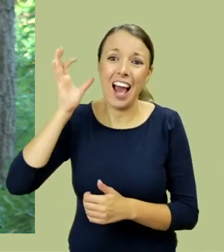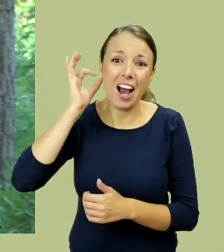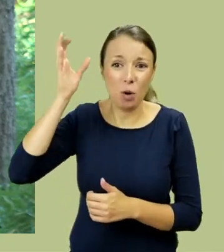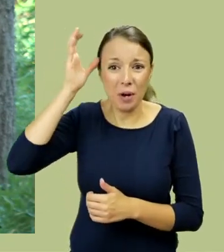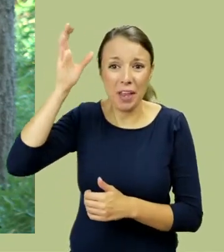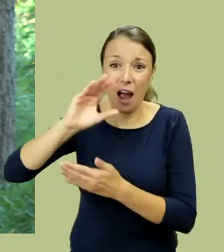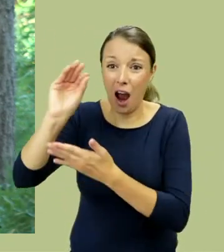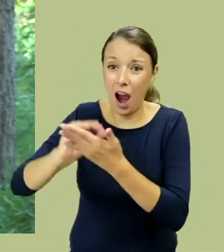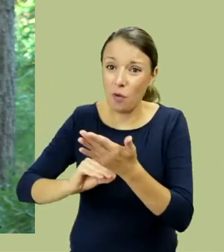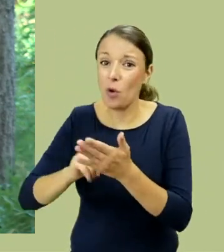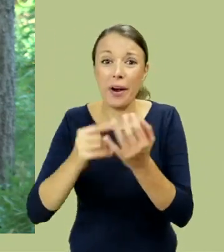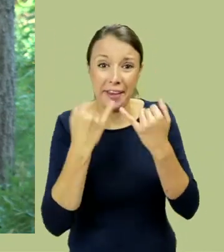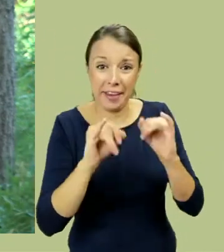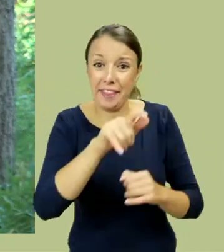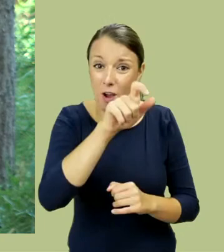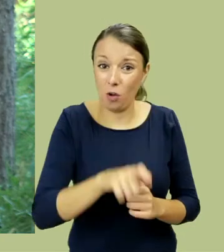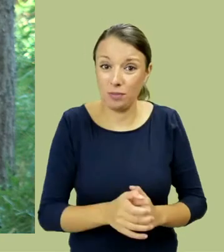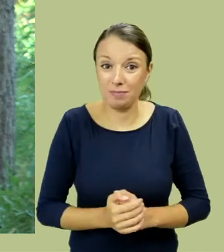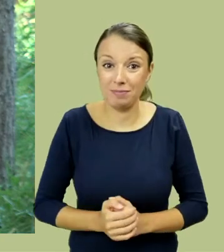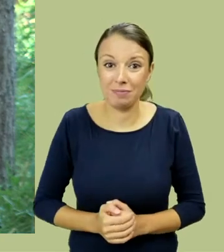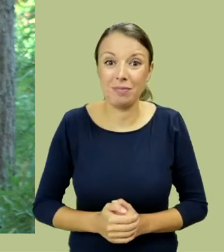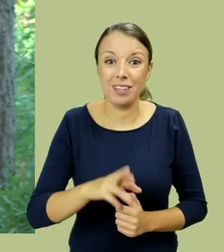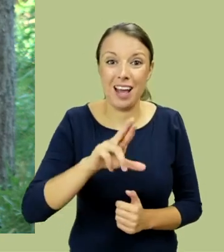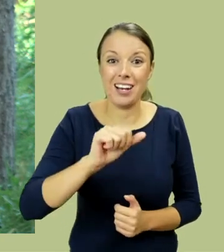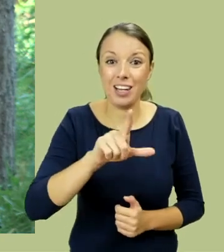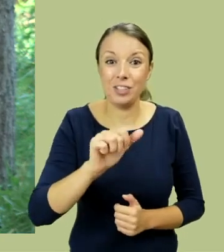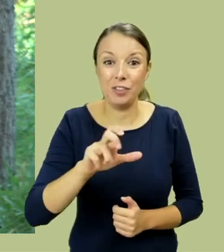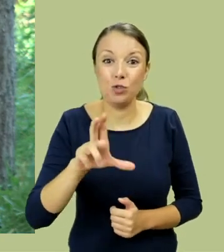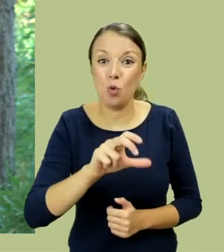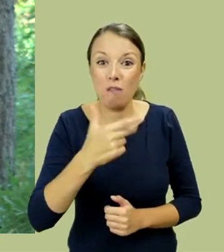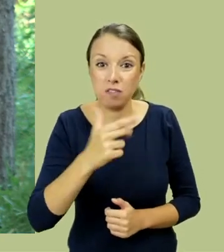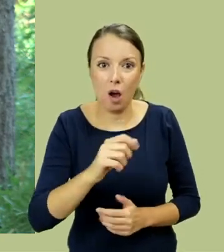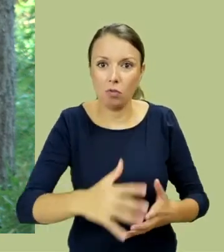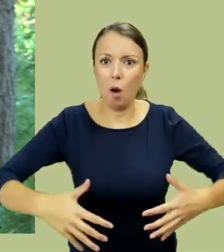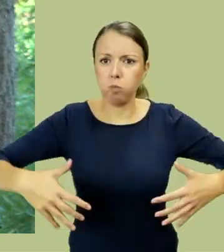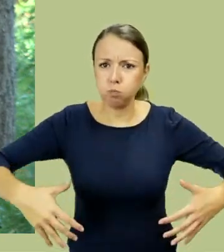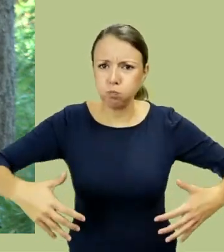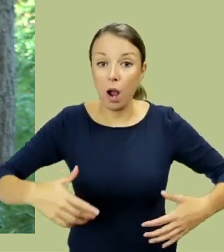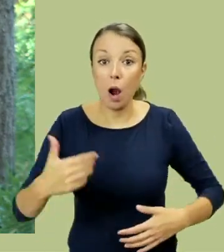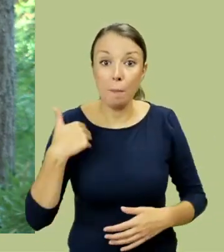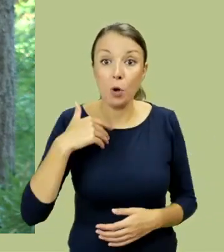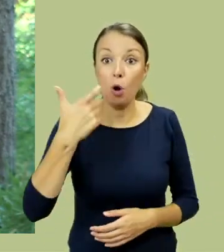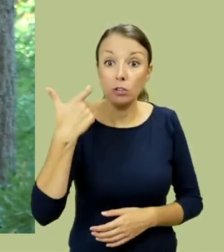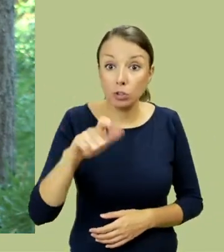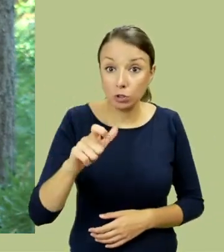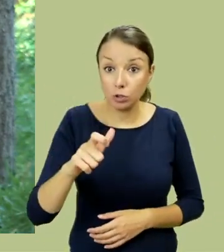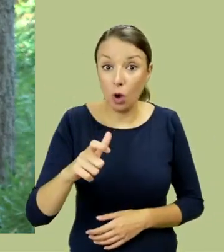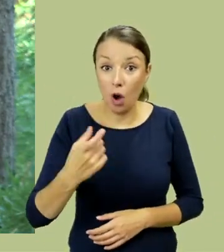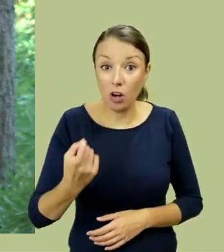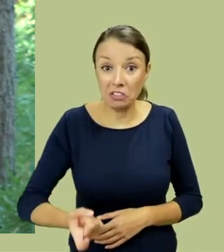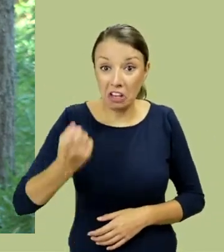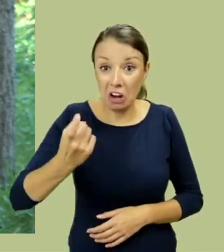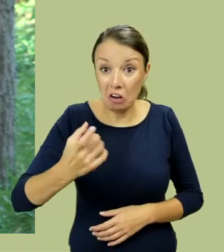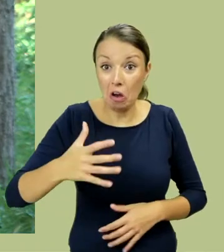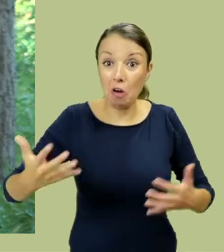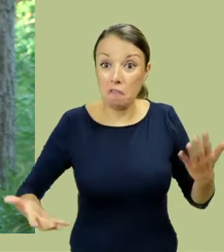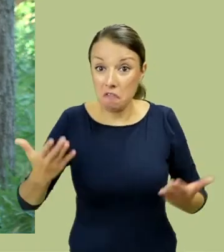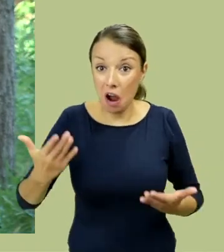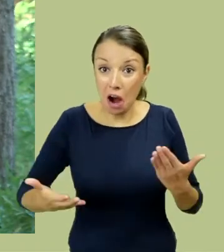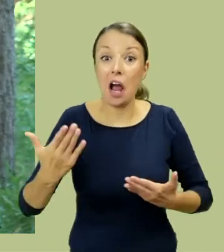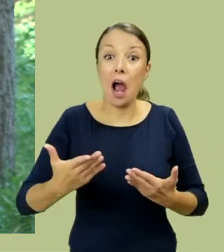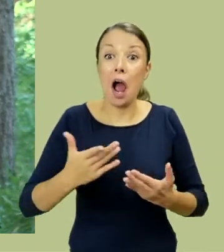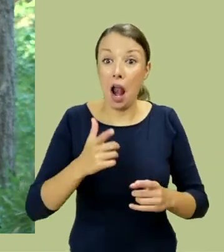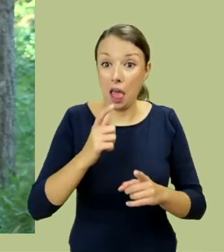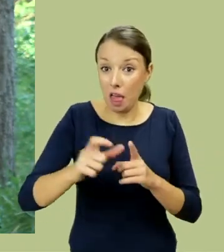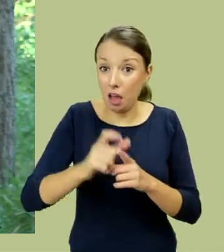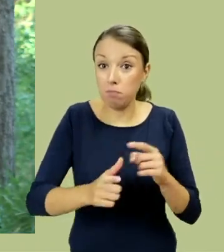osoba, była osobą korpulentną, bo ważyła 100 kilo bez nabojów, natomiast kiedy została ubrana